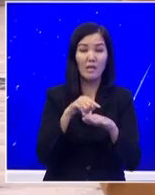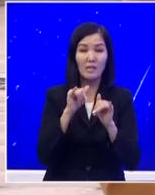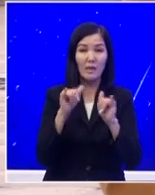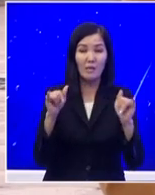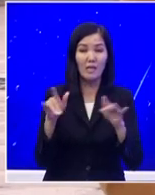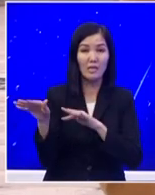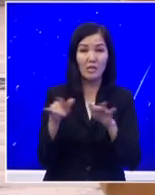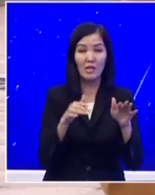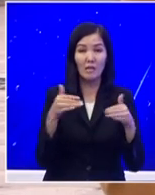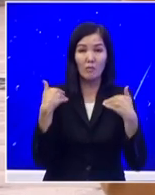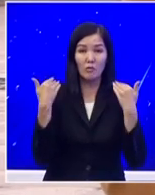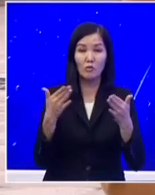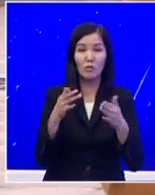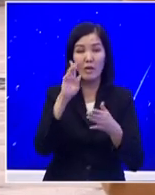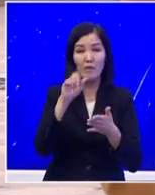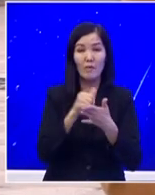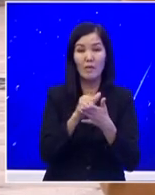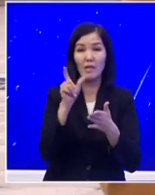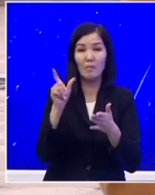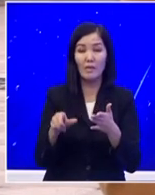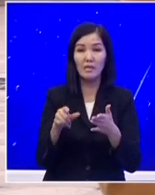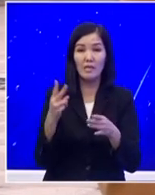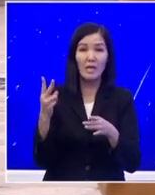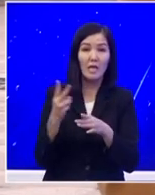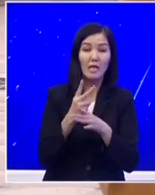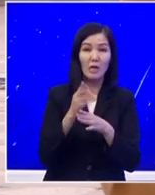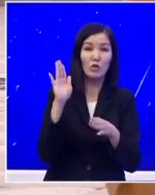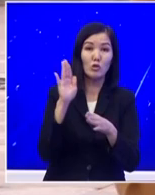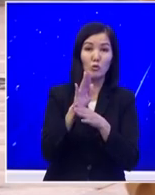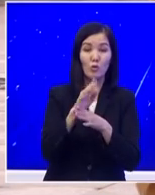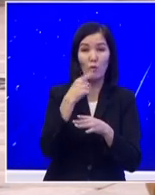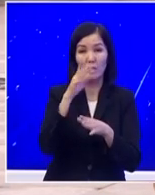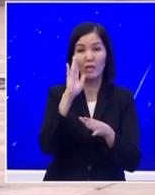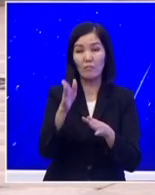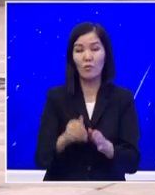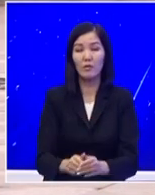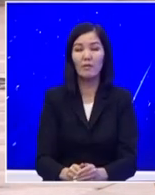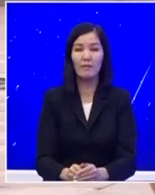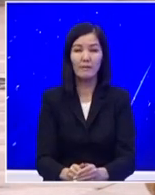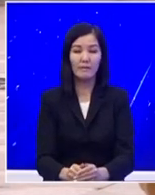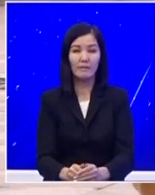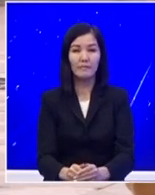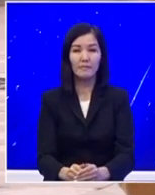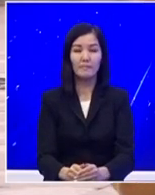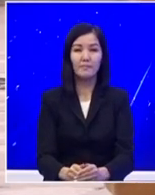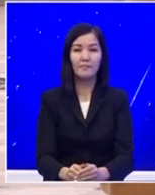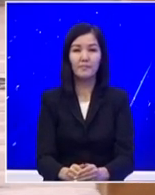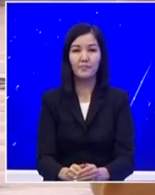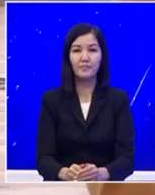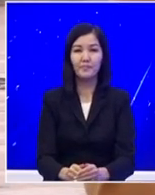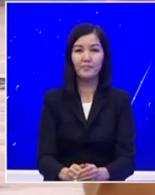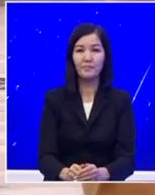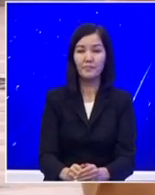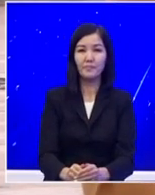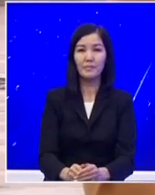мен ұсыныстарды мемлекет басшысы өзінің екінші жолдауында айтатын болады. Әзиза Ғазезқызы, Ринат Өтеев, Президент